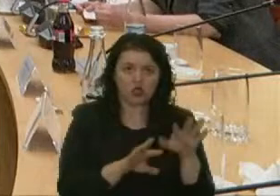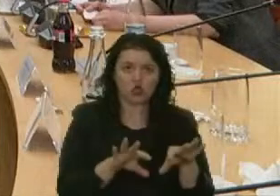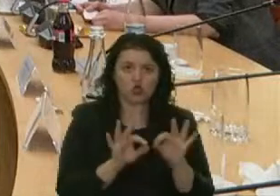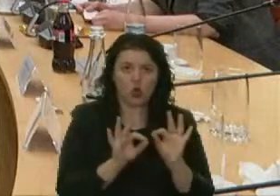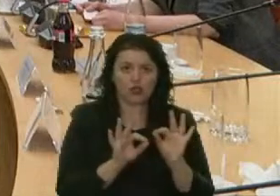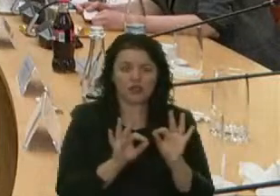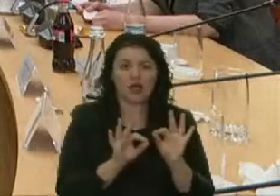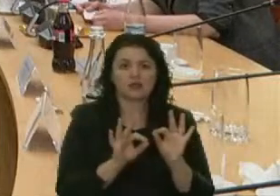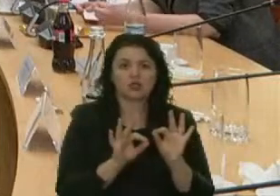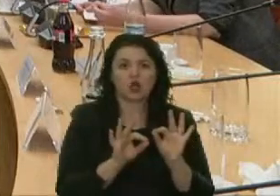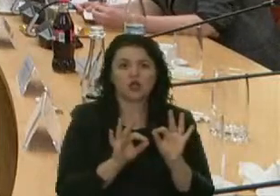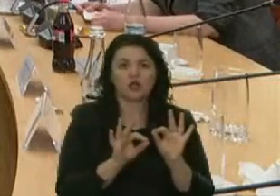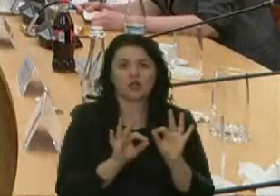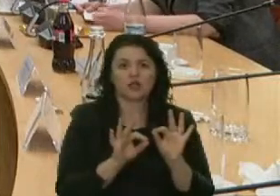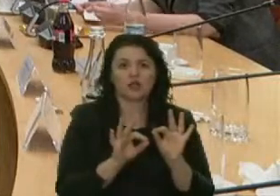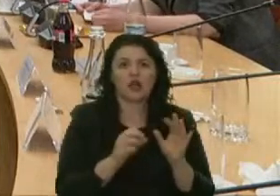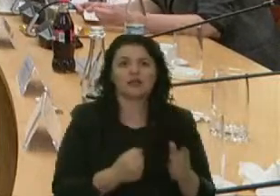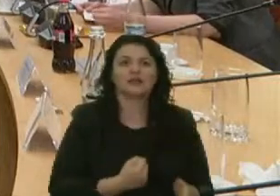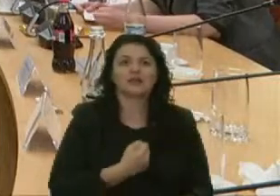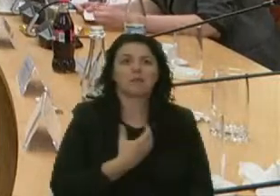pe care am găsit o